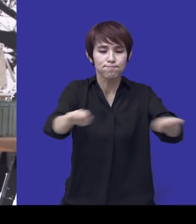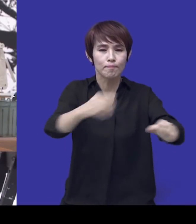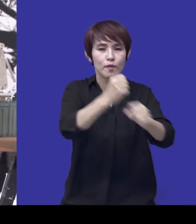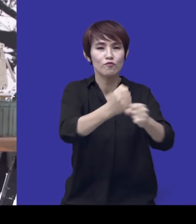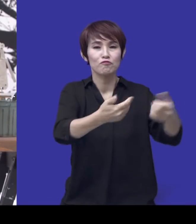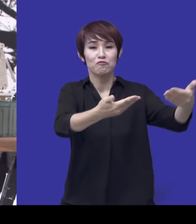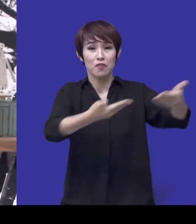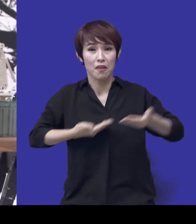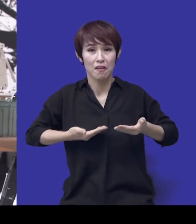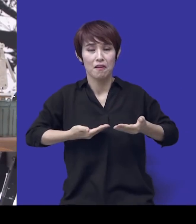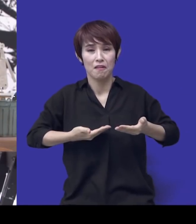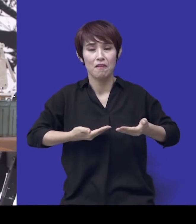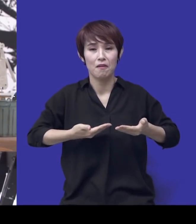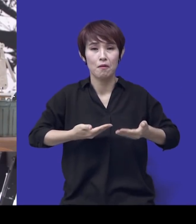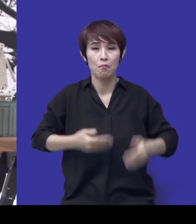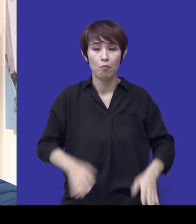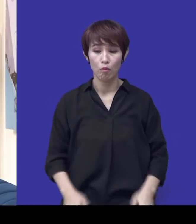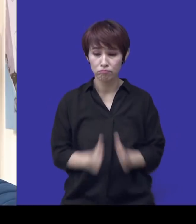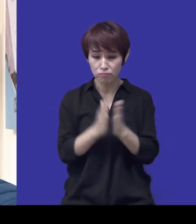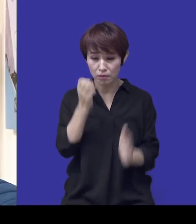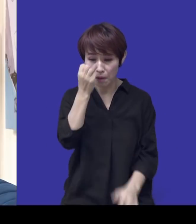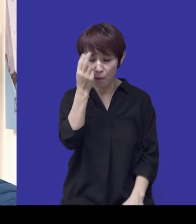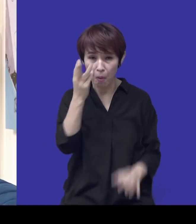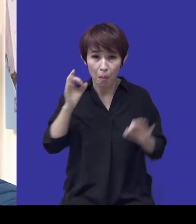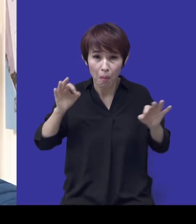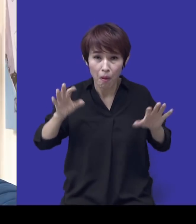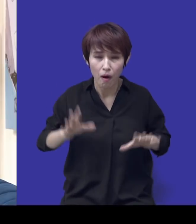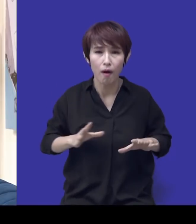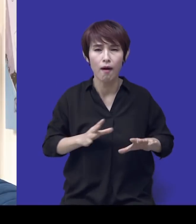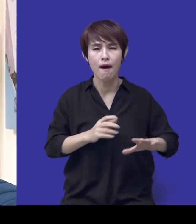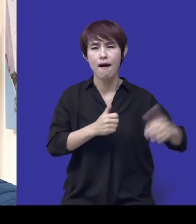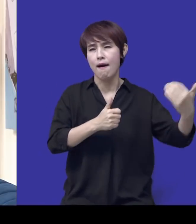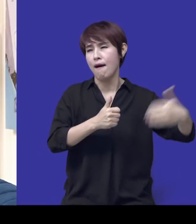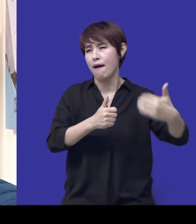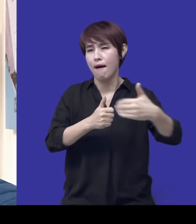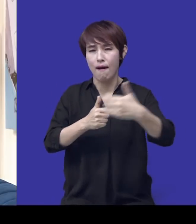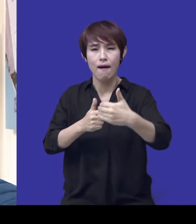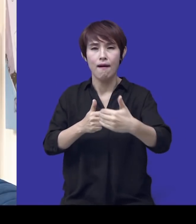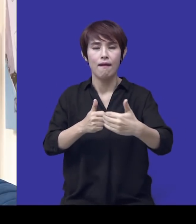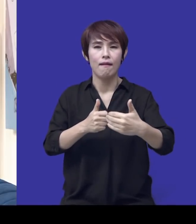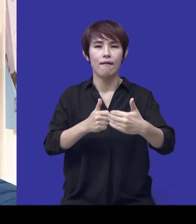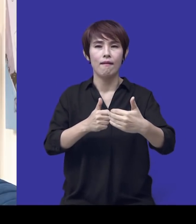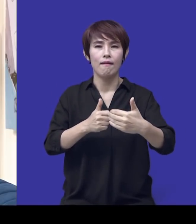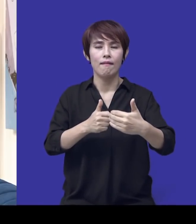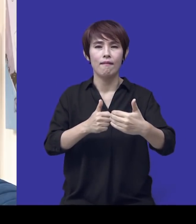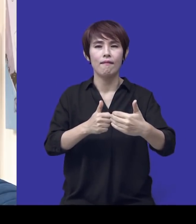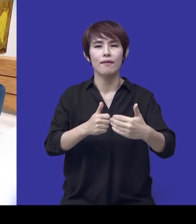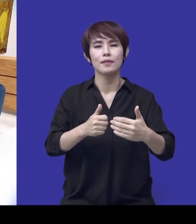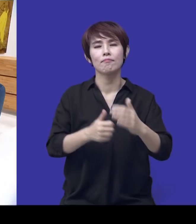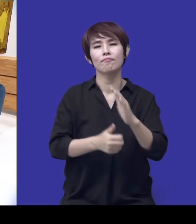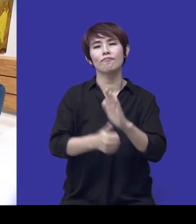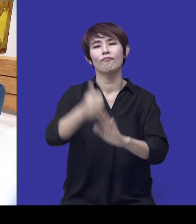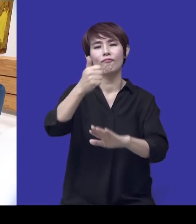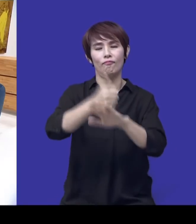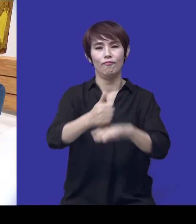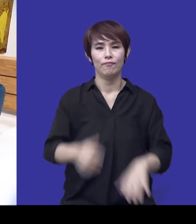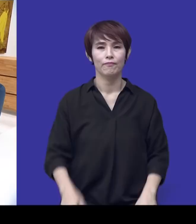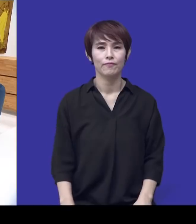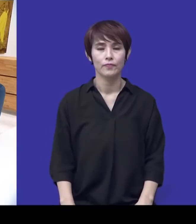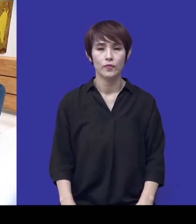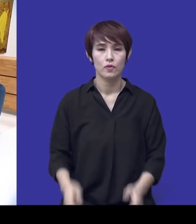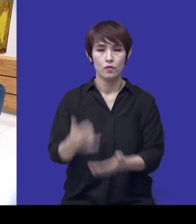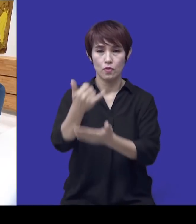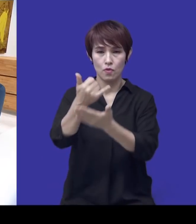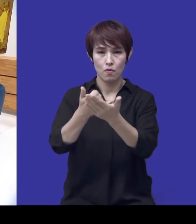시작한 지 3개월밖에 안 됐는데 예. 그런 일이 막 일어나면서 너무 신기했어요 그때. 네. 그러면 그걸로 이제